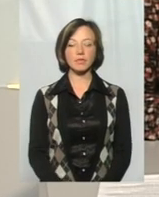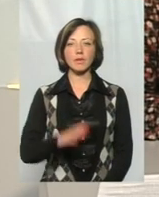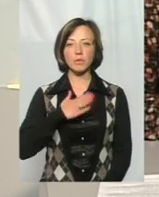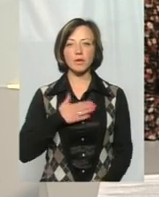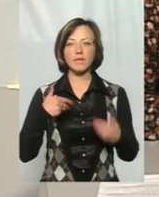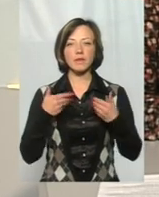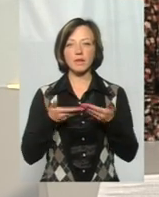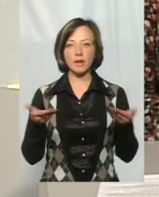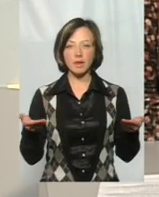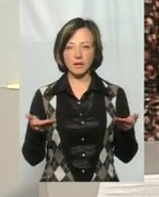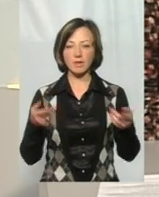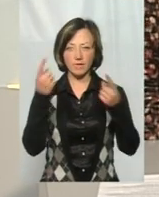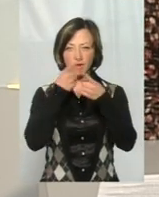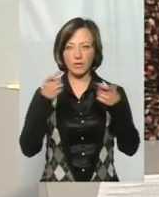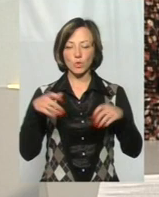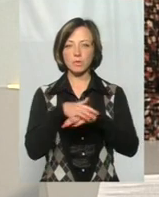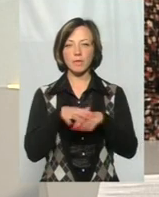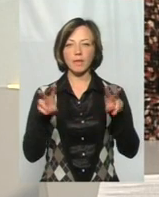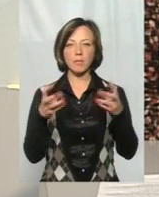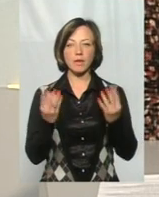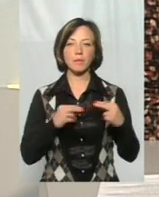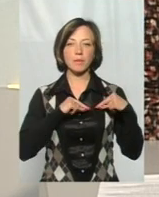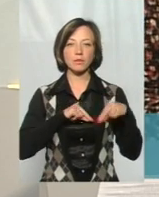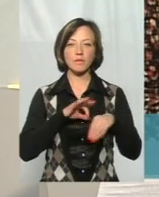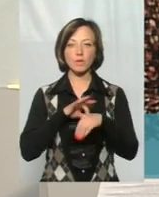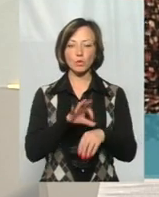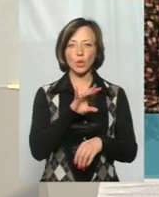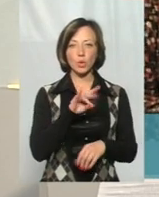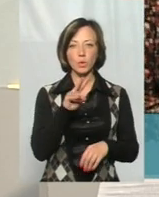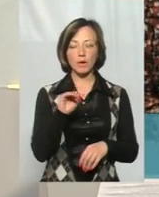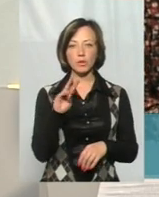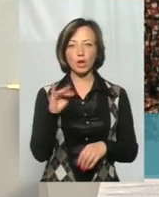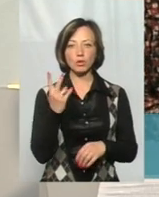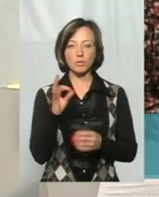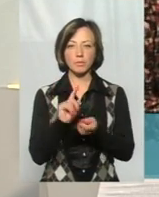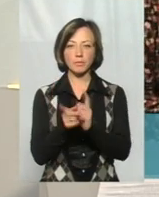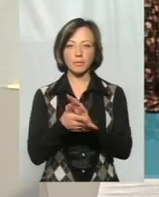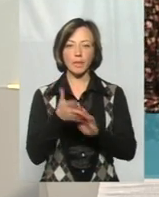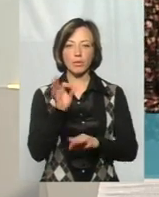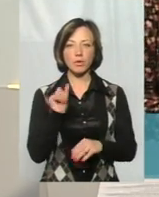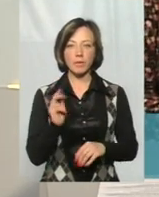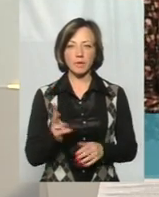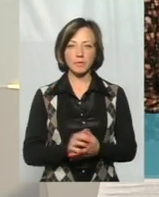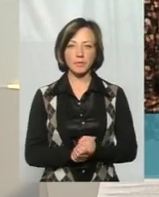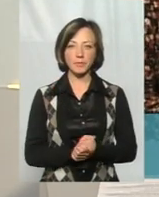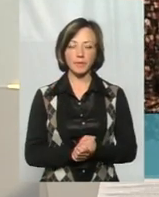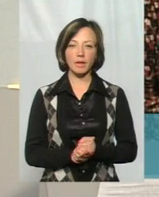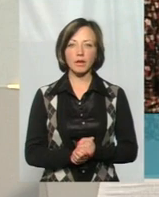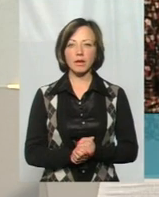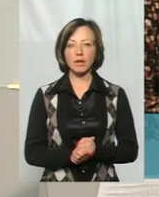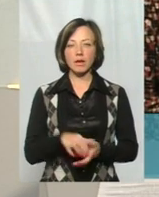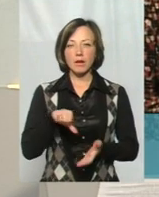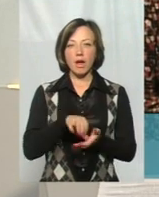Мої вітання в ефірі Суспільного «Тема дня». Для вас сьогодні у студії працює ведуча Юна Мітрашко, переклад на мову жестів Ольга Рибак.